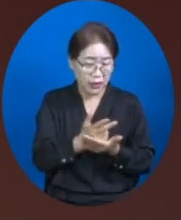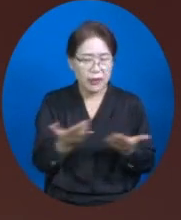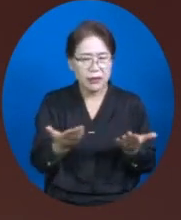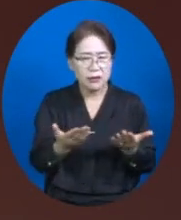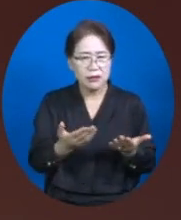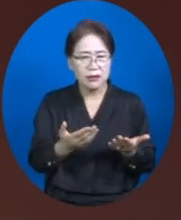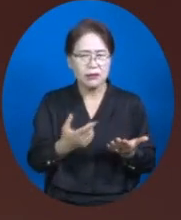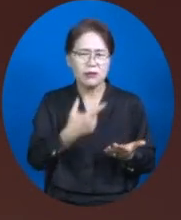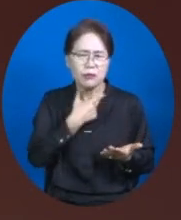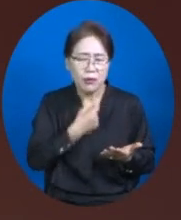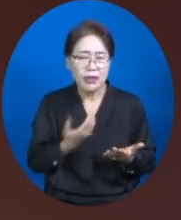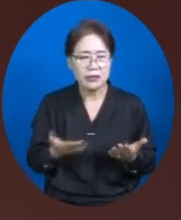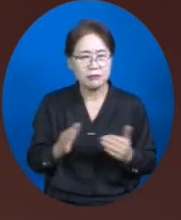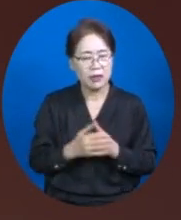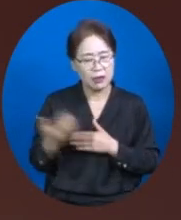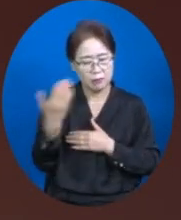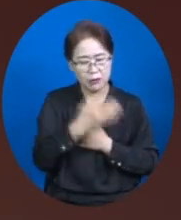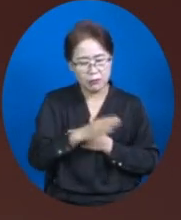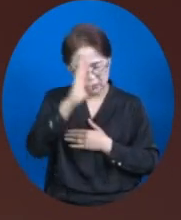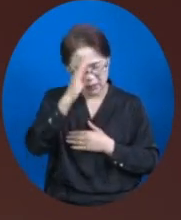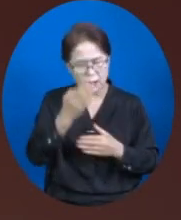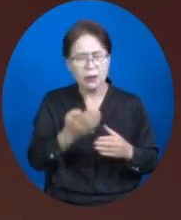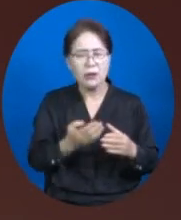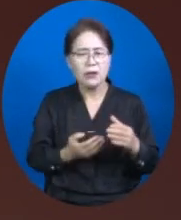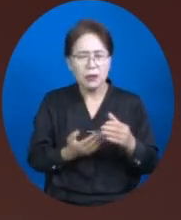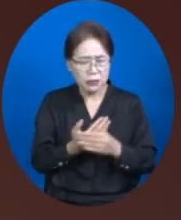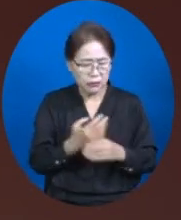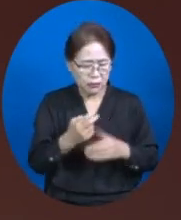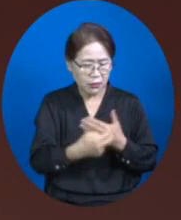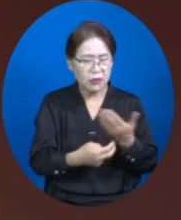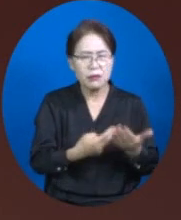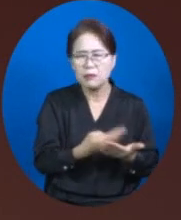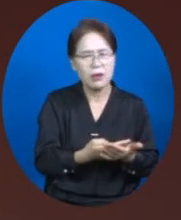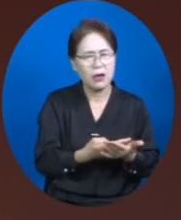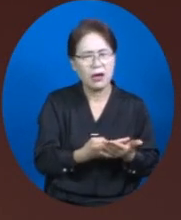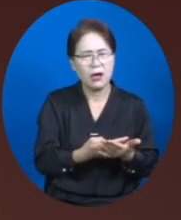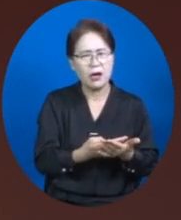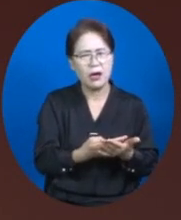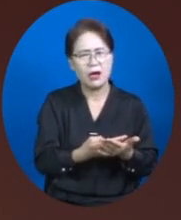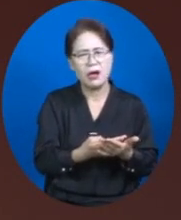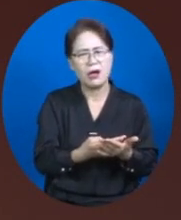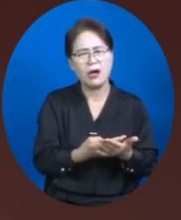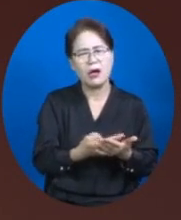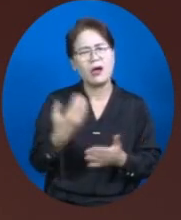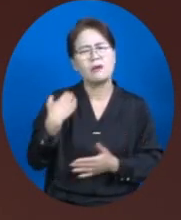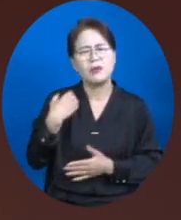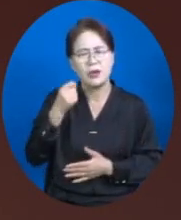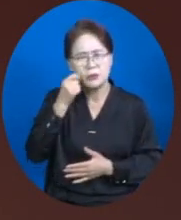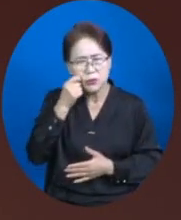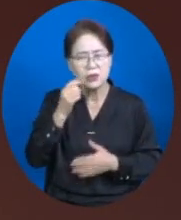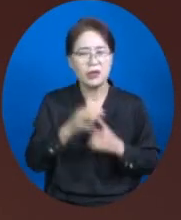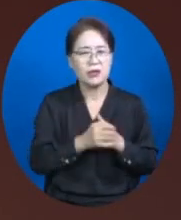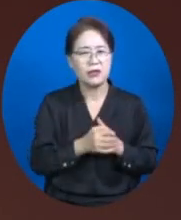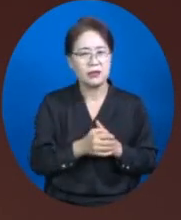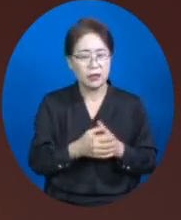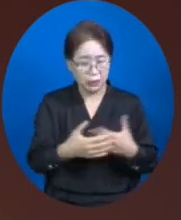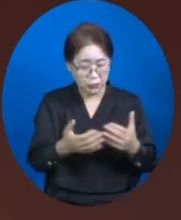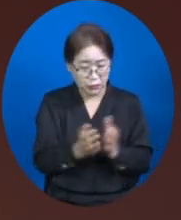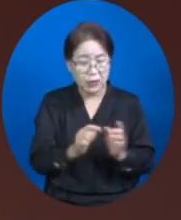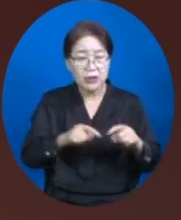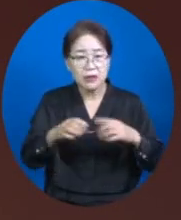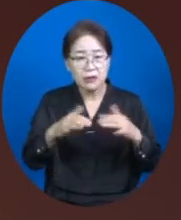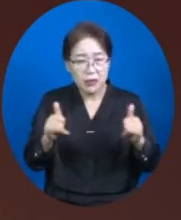섬기고 싶어도 내 몸이 병들고 병원에 입원하게 되면 할 수 없는 거야 내가 속으로서 여러분